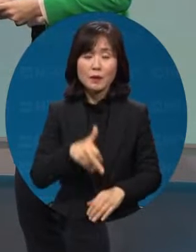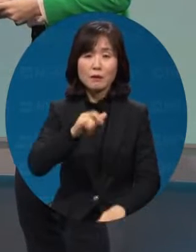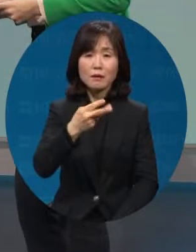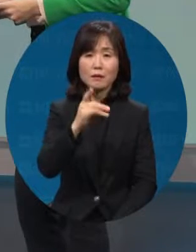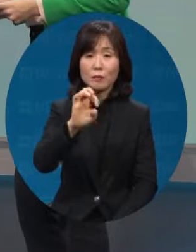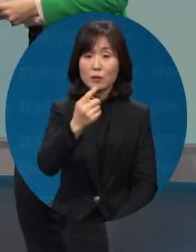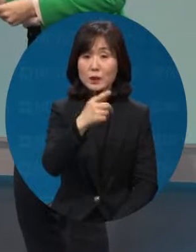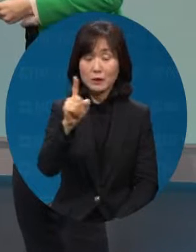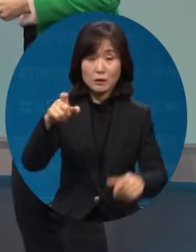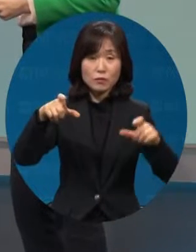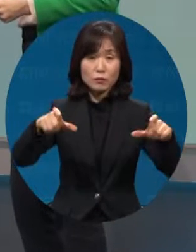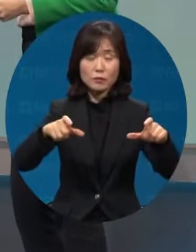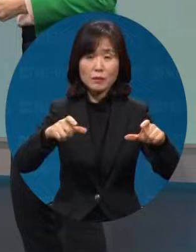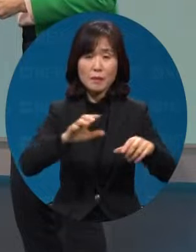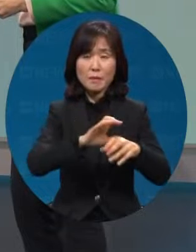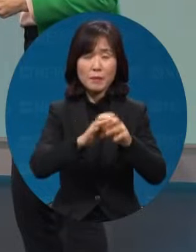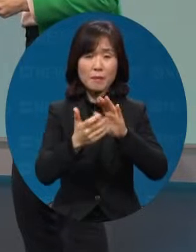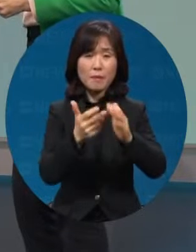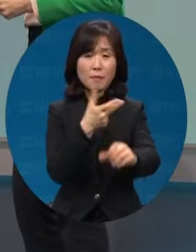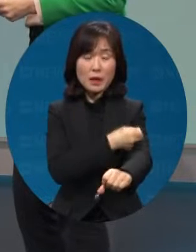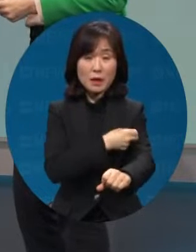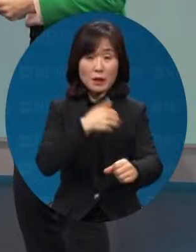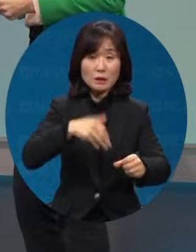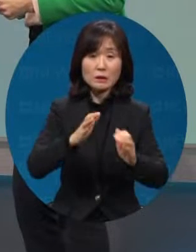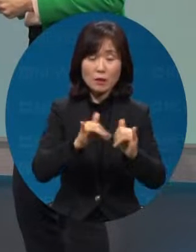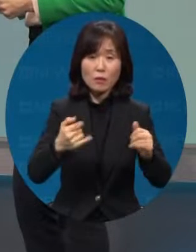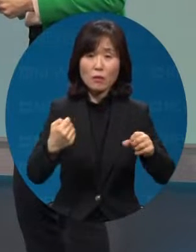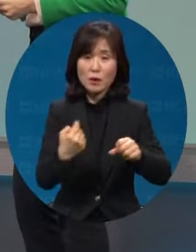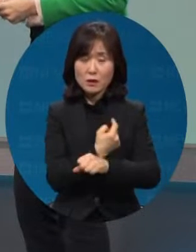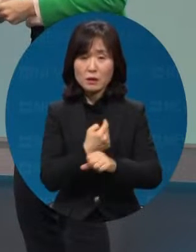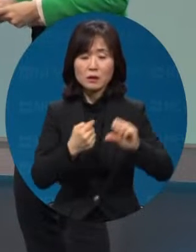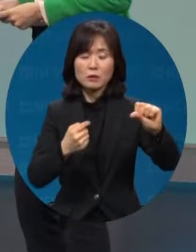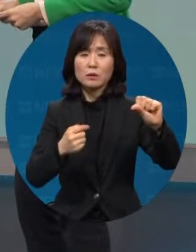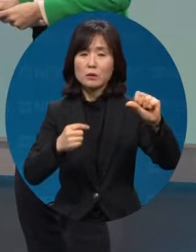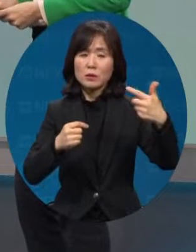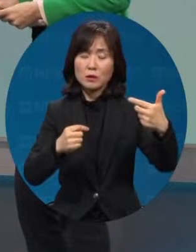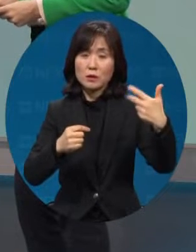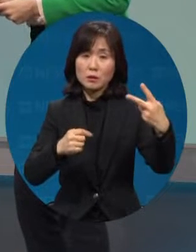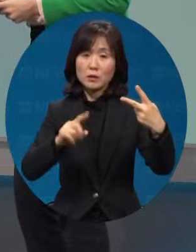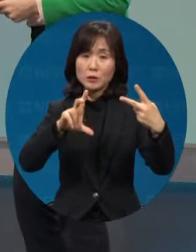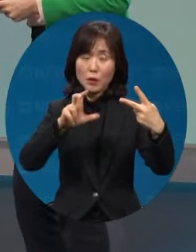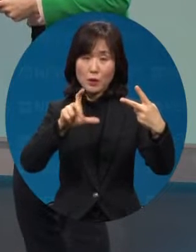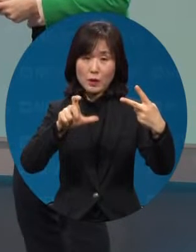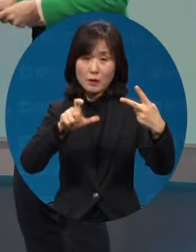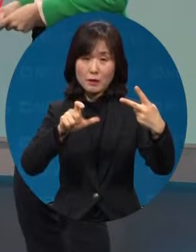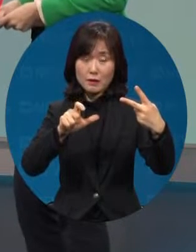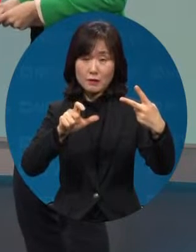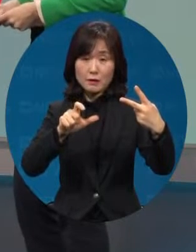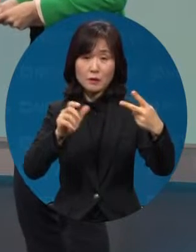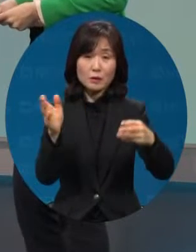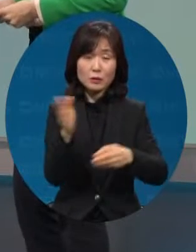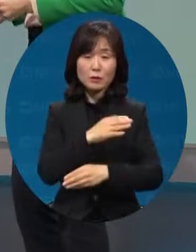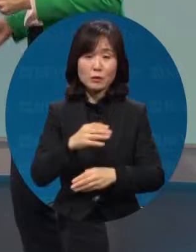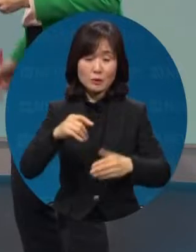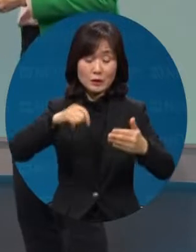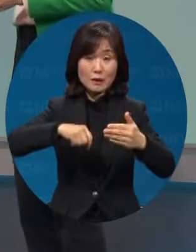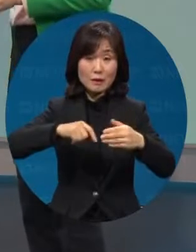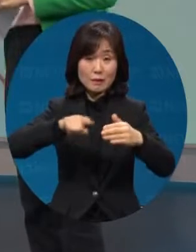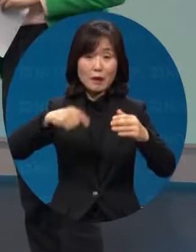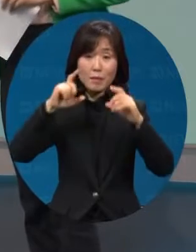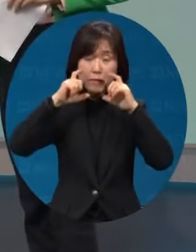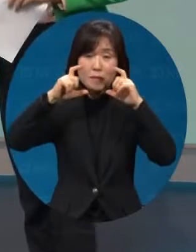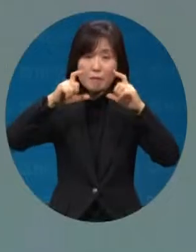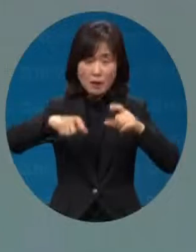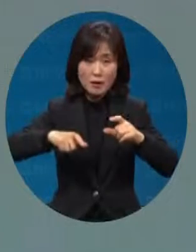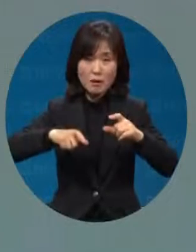캘리포니아주 같은 경우에는 백신 미접종자를 제외하고는 이달 15일을 기점으로 실내 마스크 착용 의무화를 해제하기로 했고요.